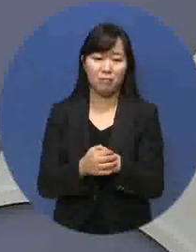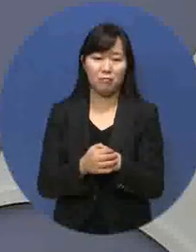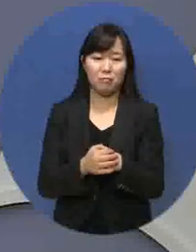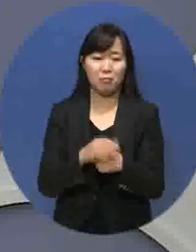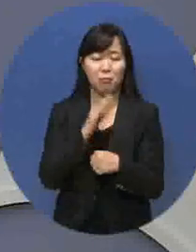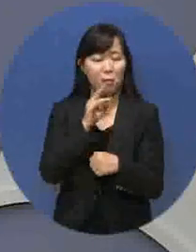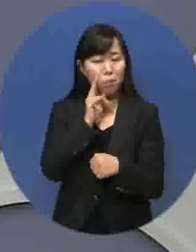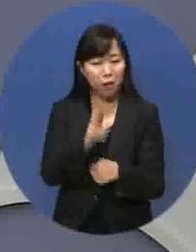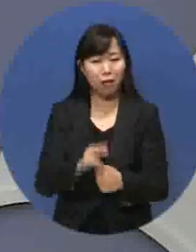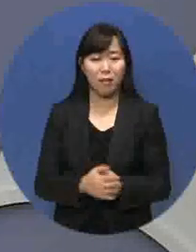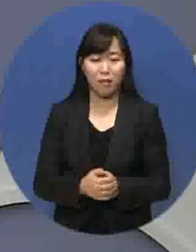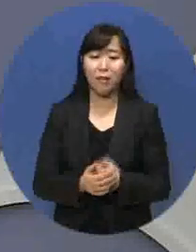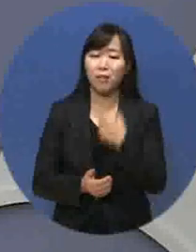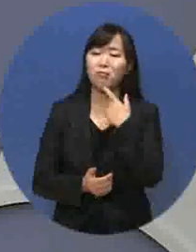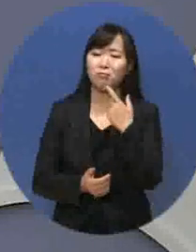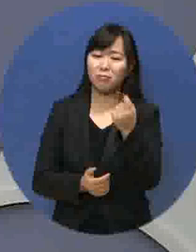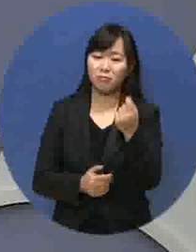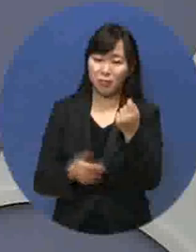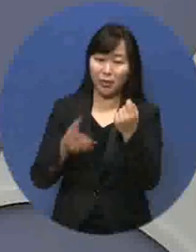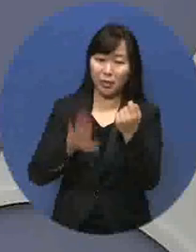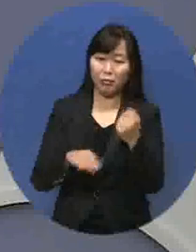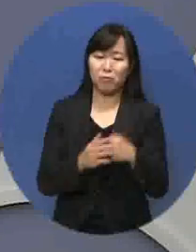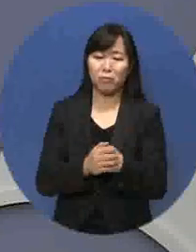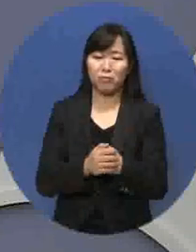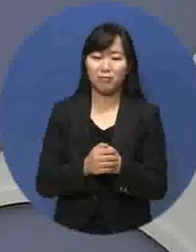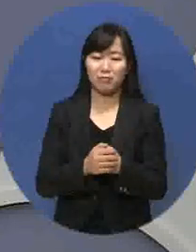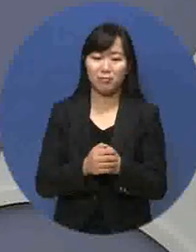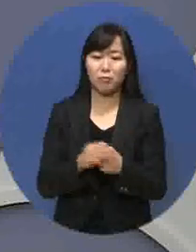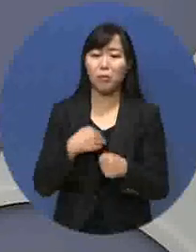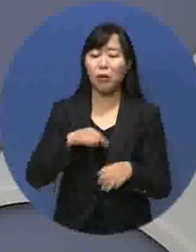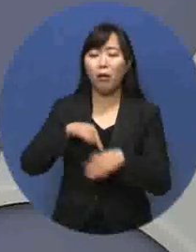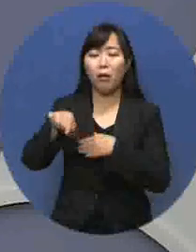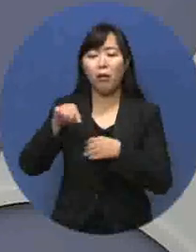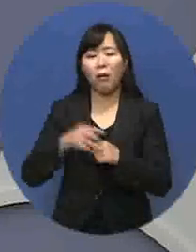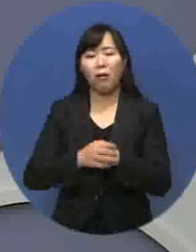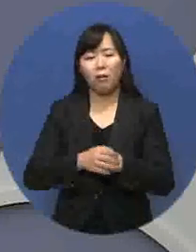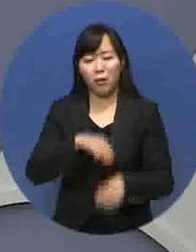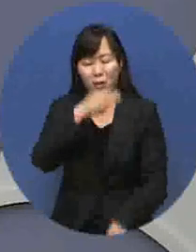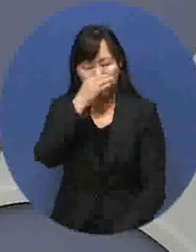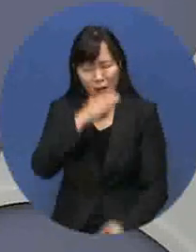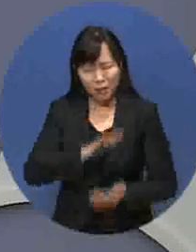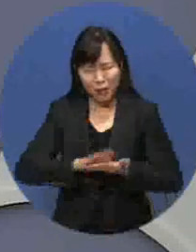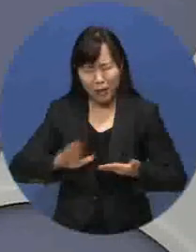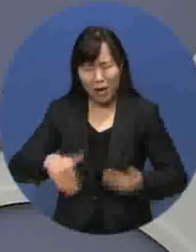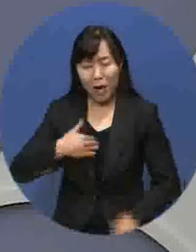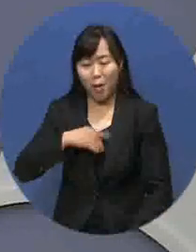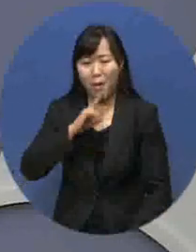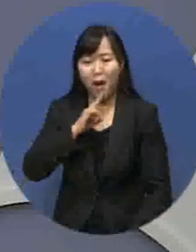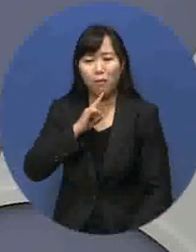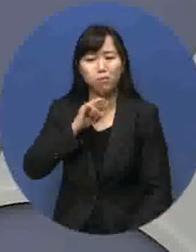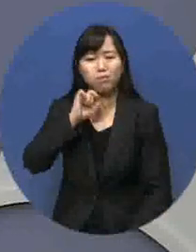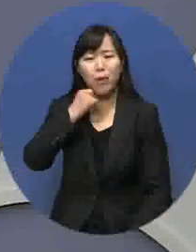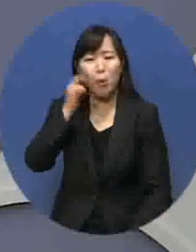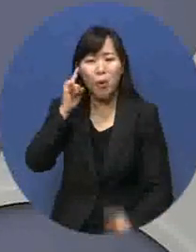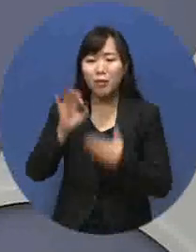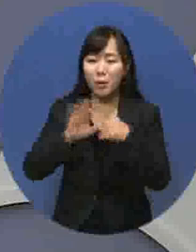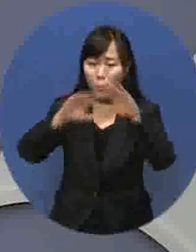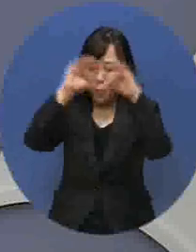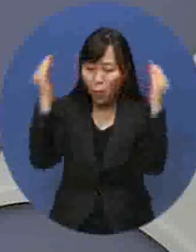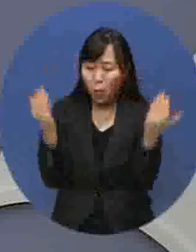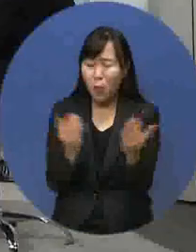정도 심각하네요. 심각한데 뭐 저희도 이제 밖에 나가서 말하고 힘들다라고 말씀을 못 드리겠는 게 다